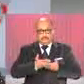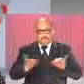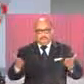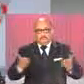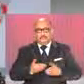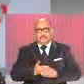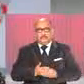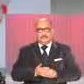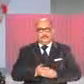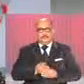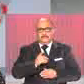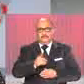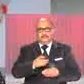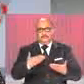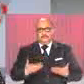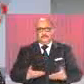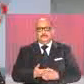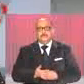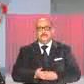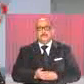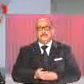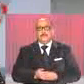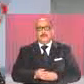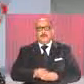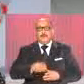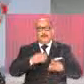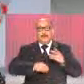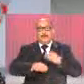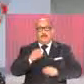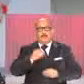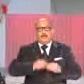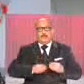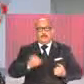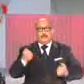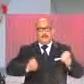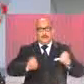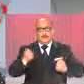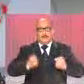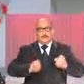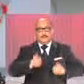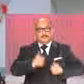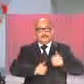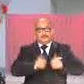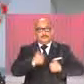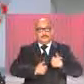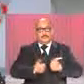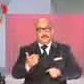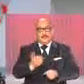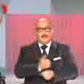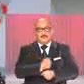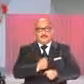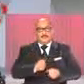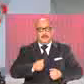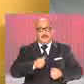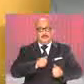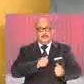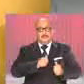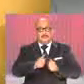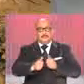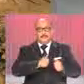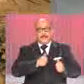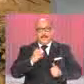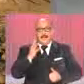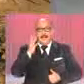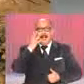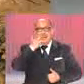فاز الهولندي جاك لومانس بسباق المرحلة الثالثة لرالي إفريقيا الدولي التي أقيمت أمس في الأراضي المغربية، وقطع